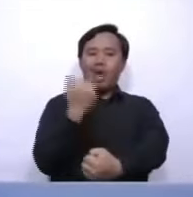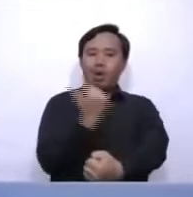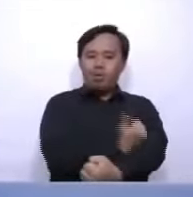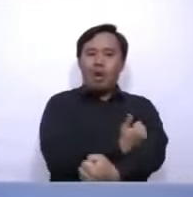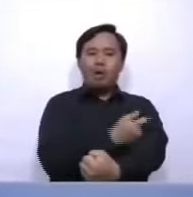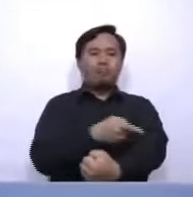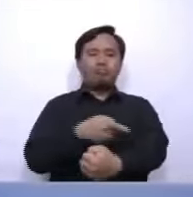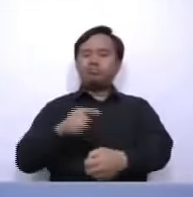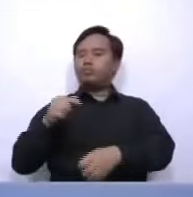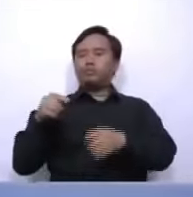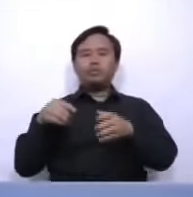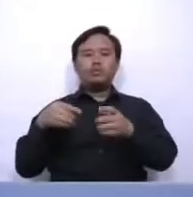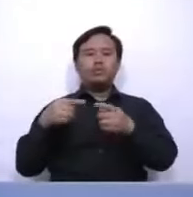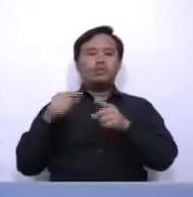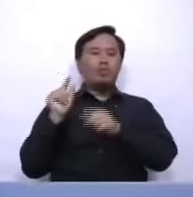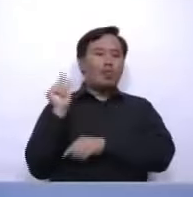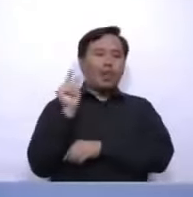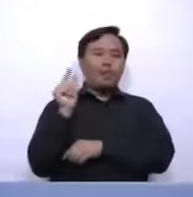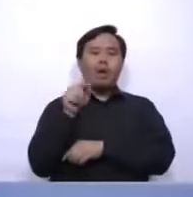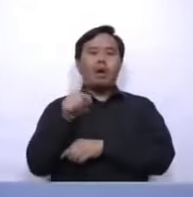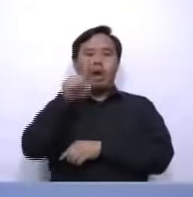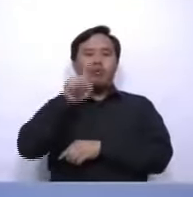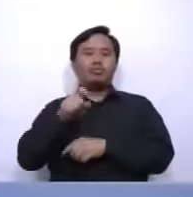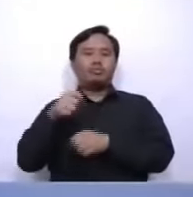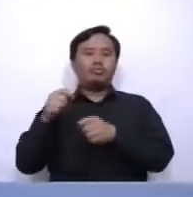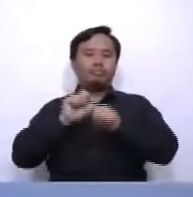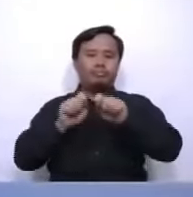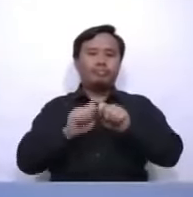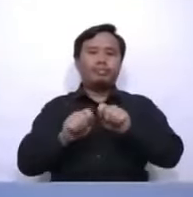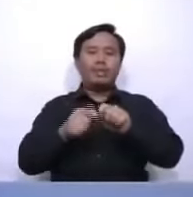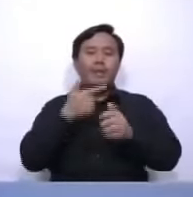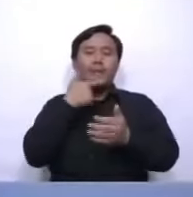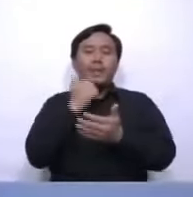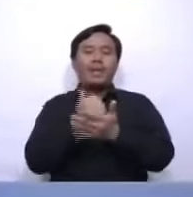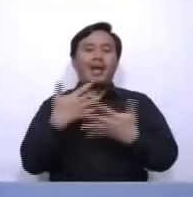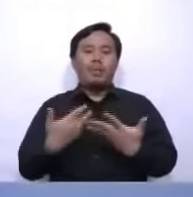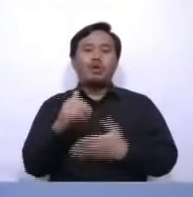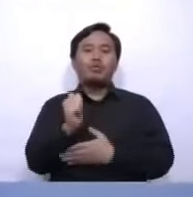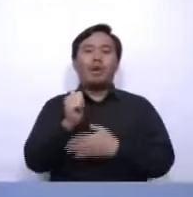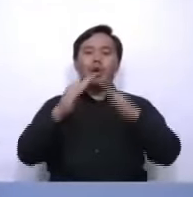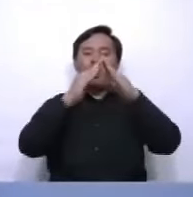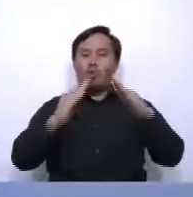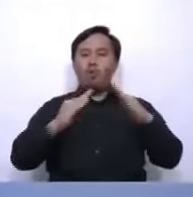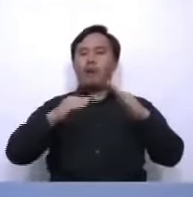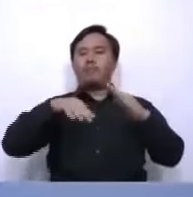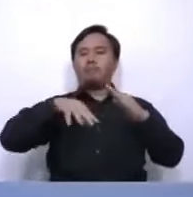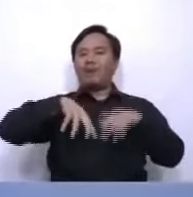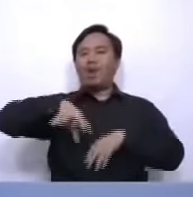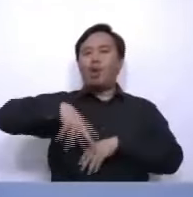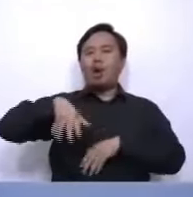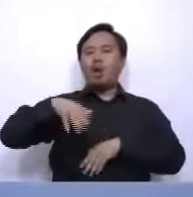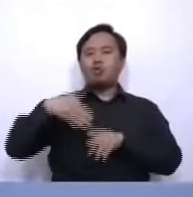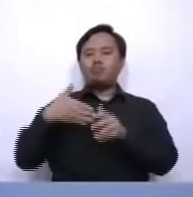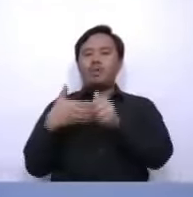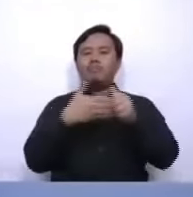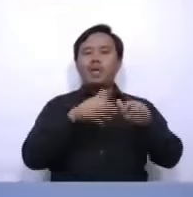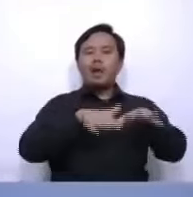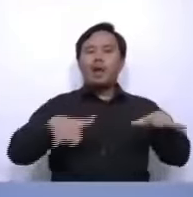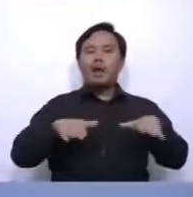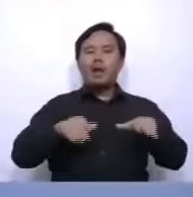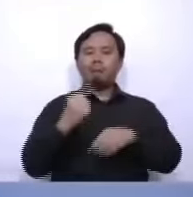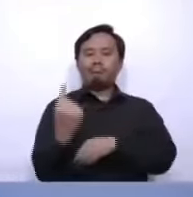utama. Saya kira yang paling penting adalah bagaimana kerukunan kehidupan rumah tangga yang akan memberikan bimbingan kepada